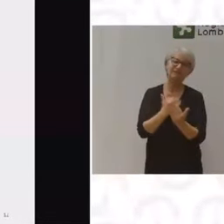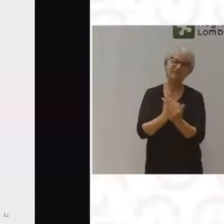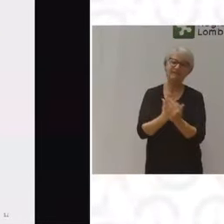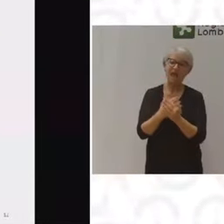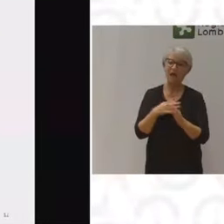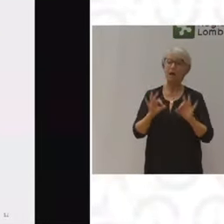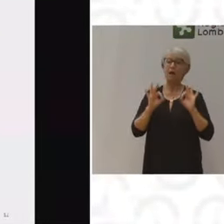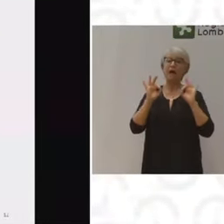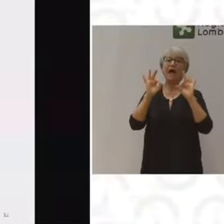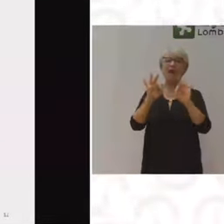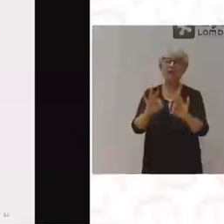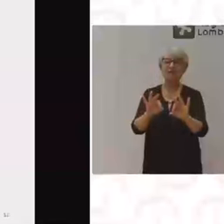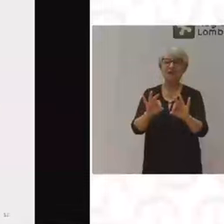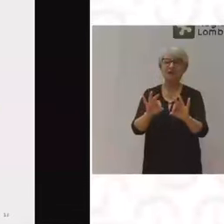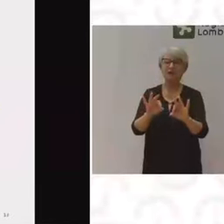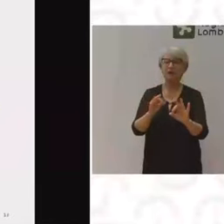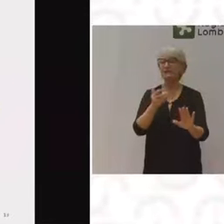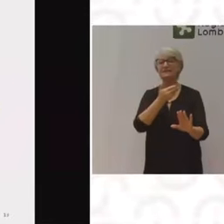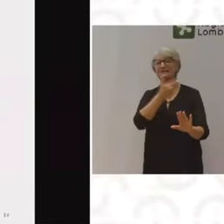giorno senza risposte.